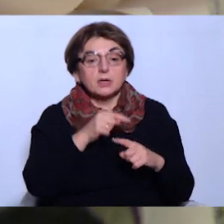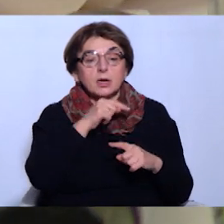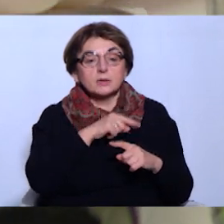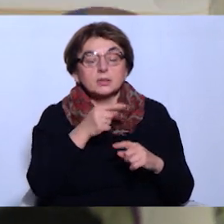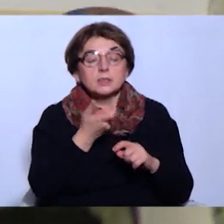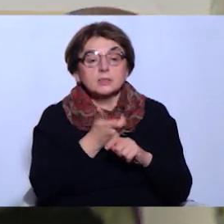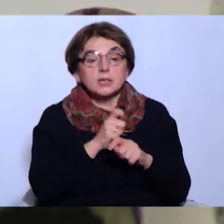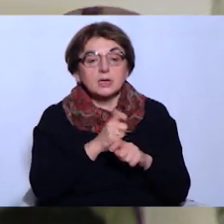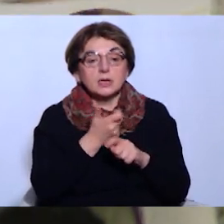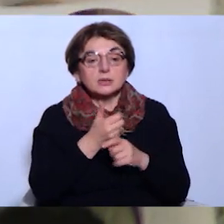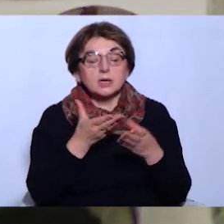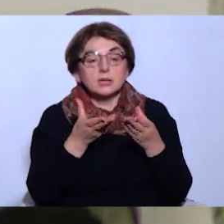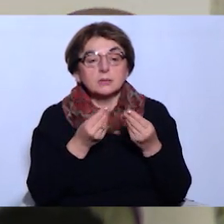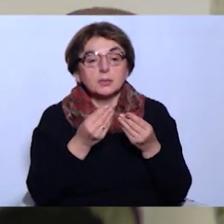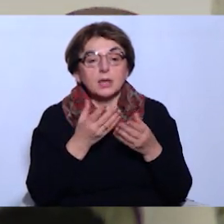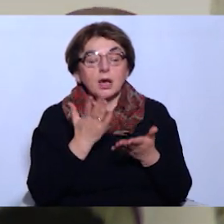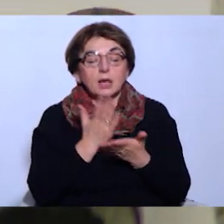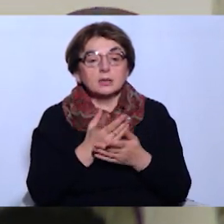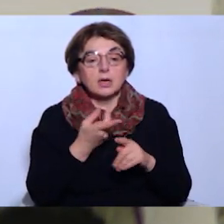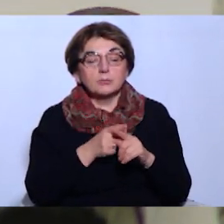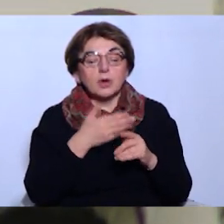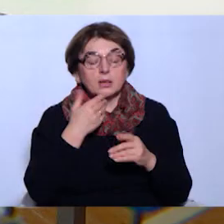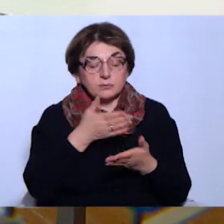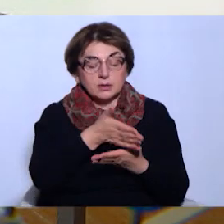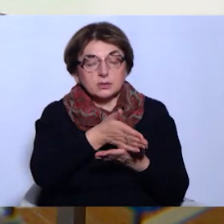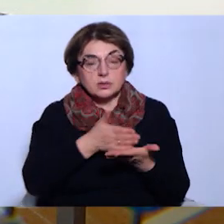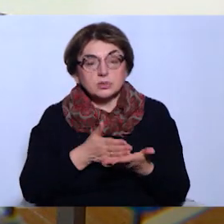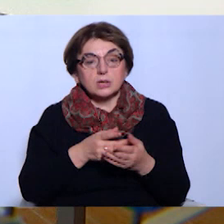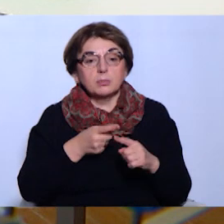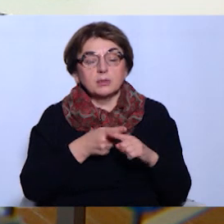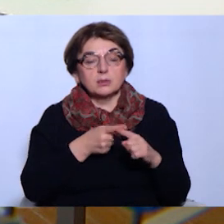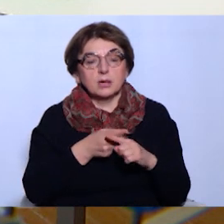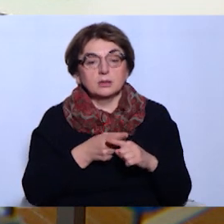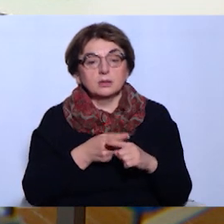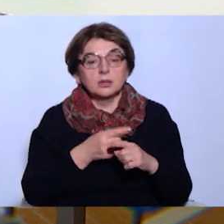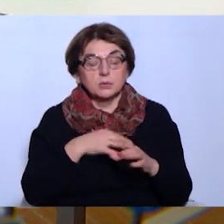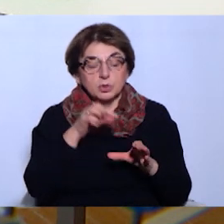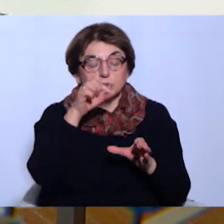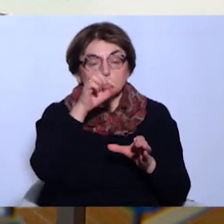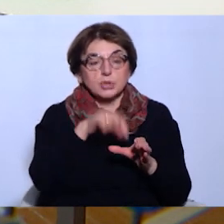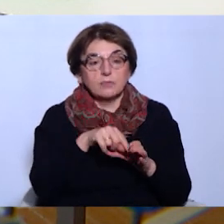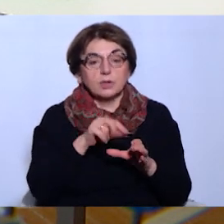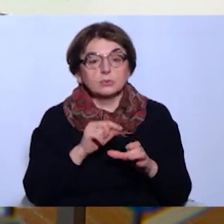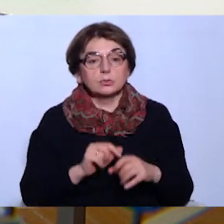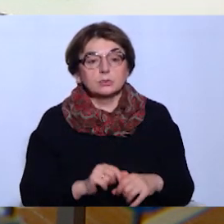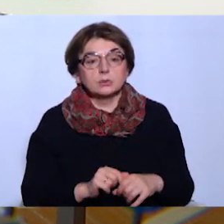რომ ძალიან ადვილად იჭრებიან დანით. მოდით ჩავაგდოთ